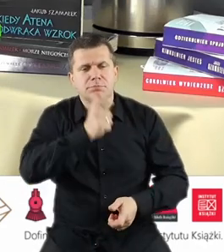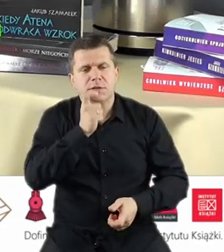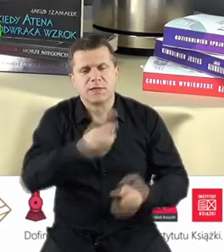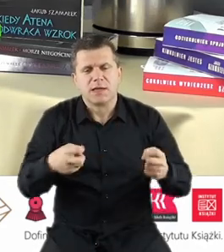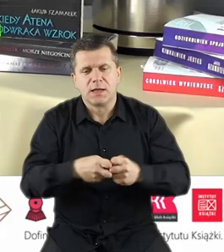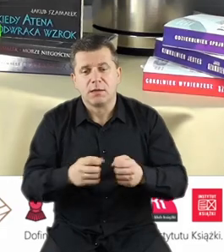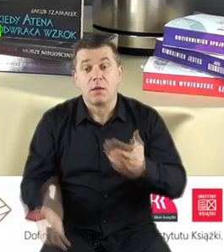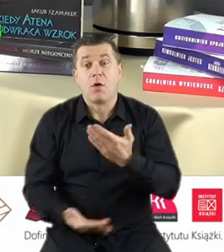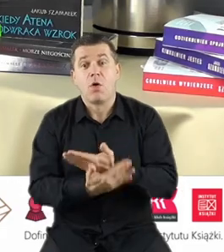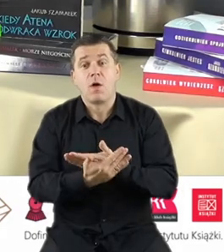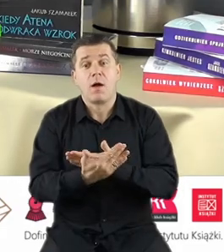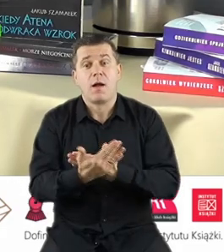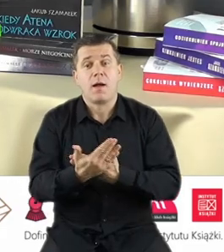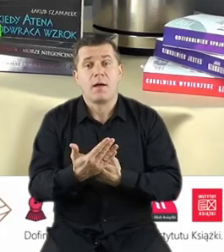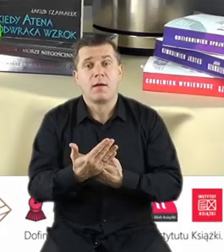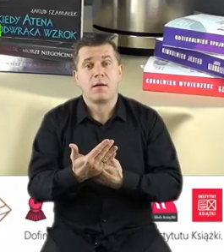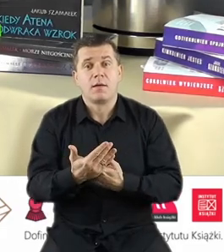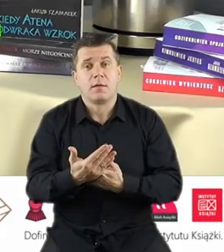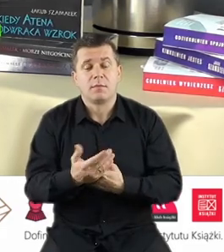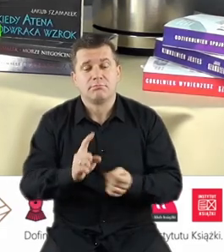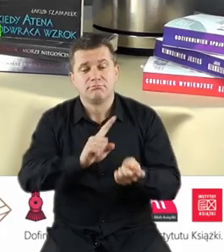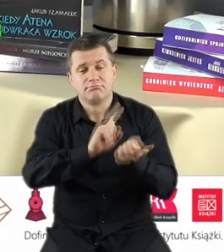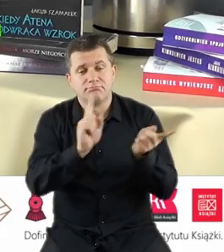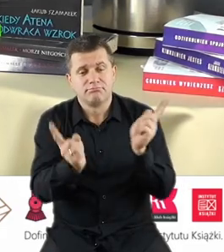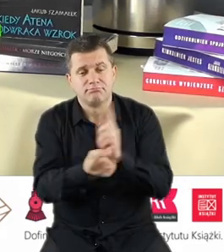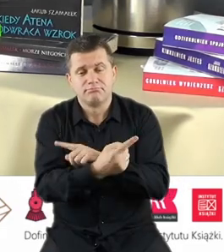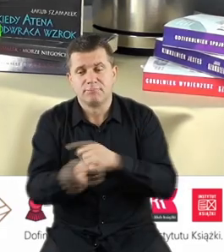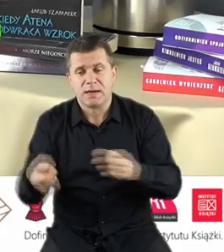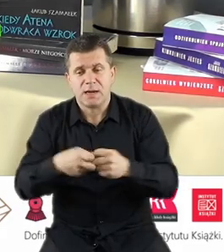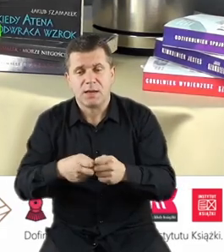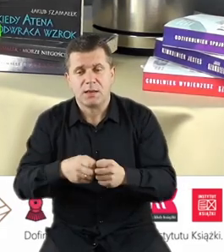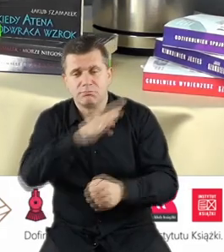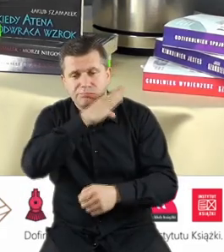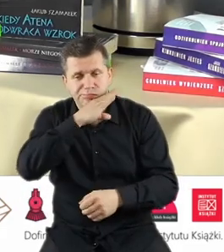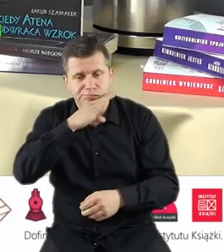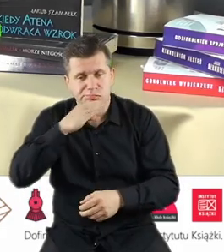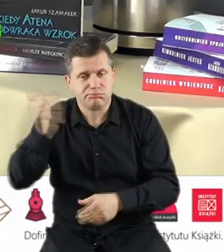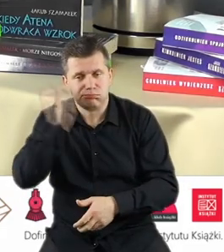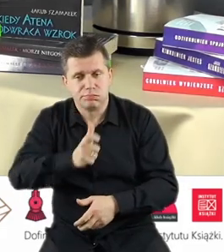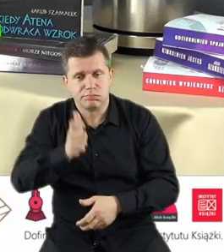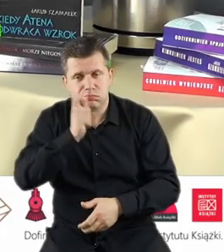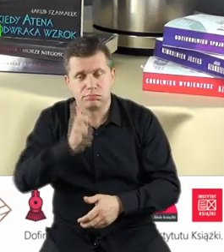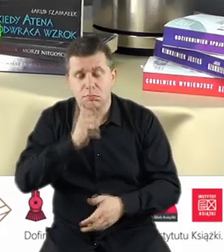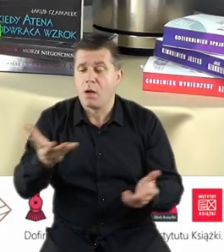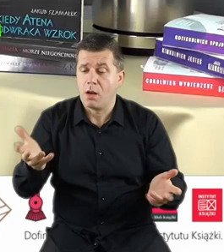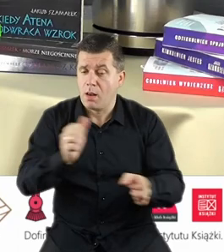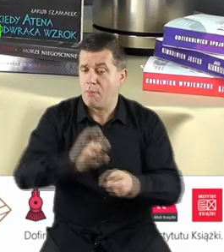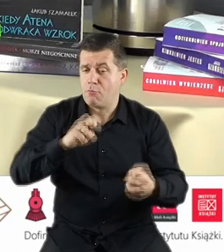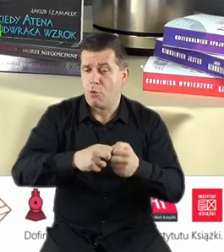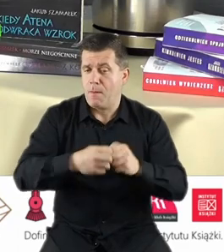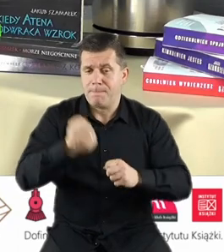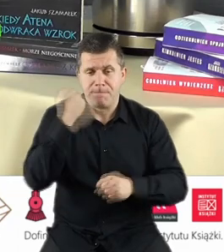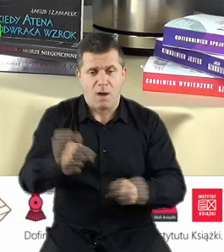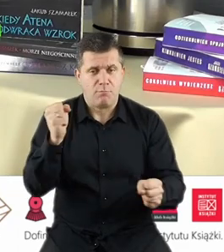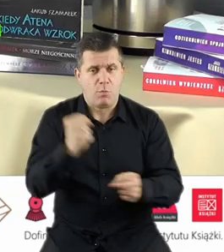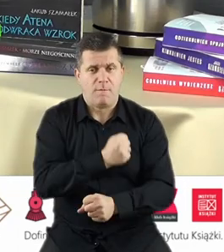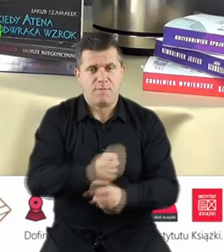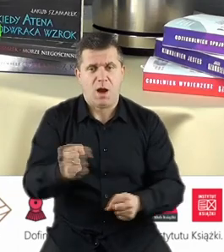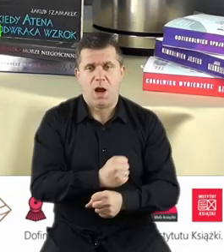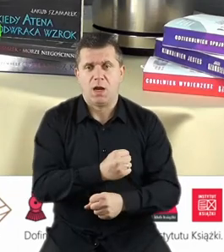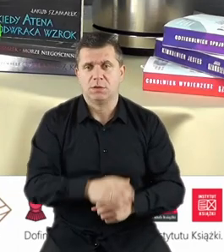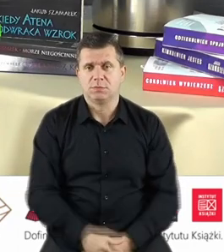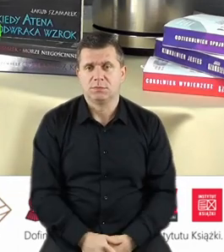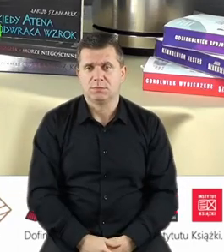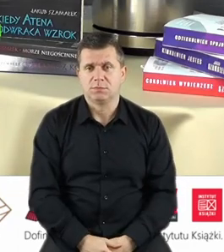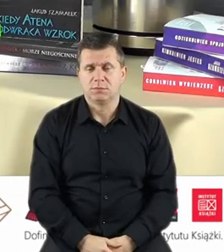okazało, że ta krzywa zgoła w drugą stronę się odbija. No i tu się pojawiają problemy bardzo poważne, no bo oczywiście nie każdy